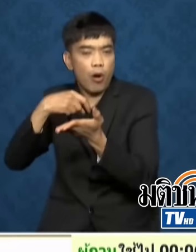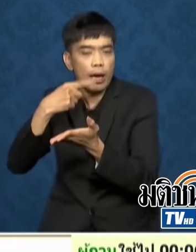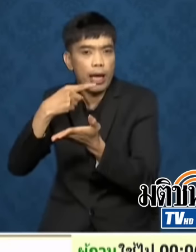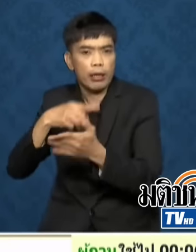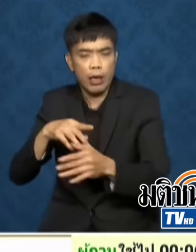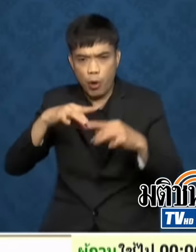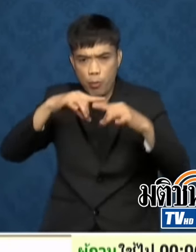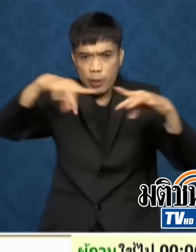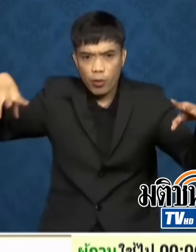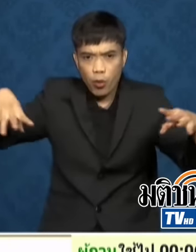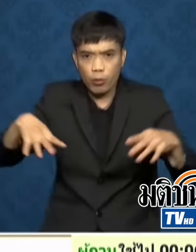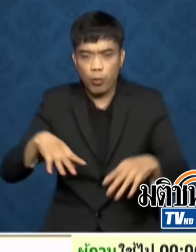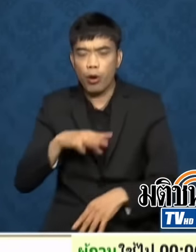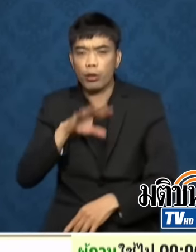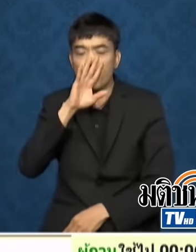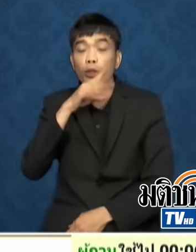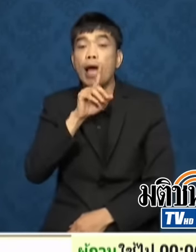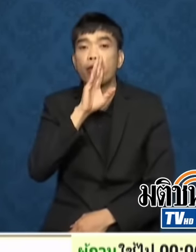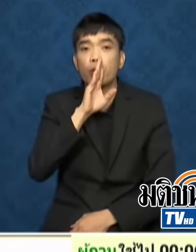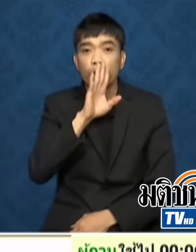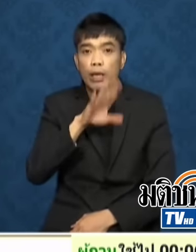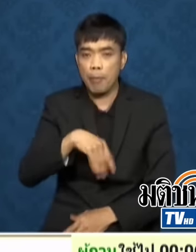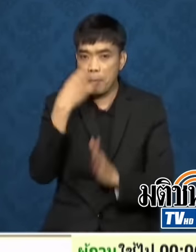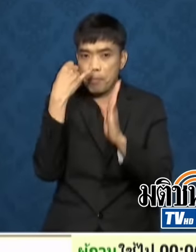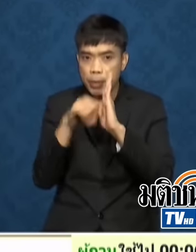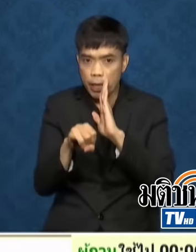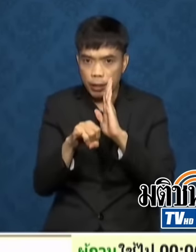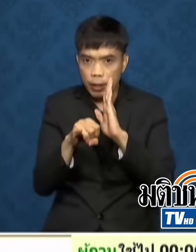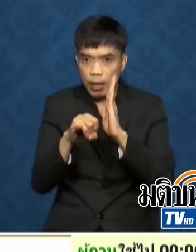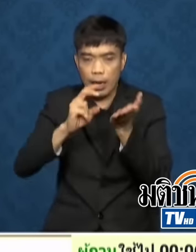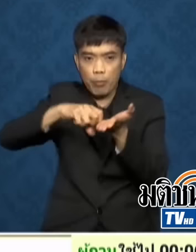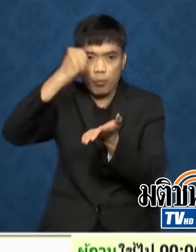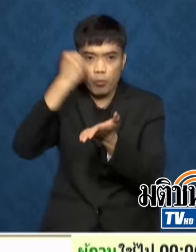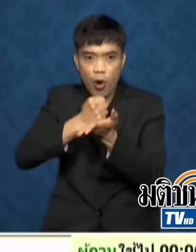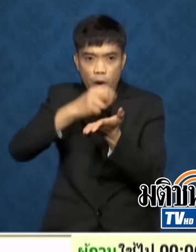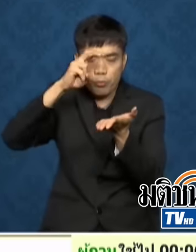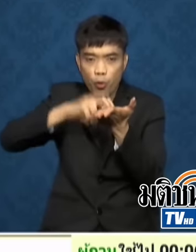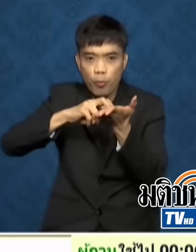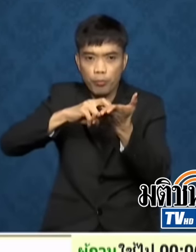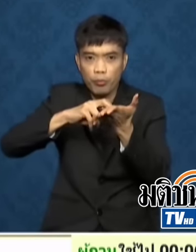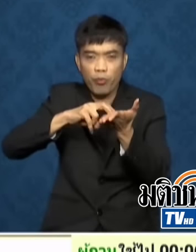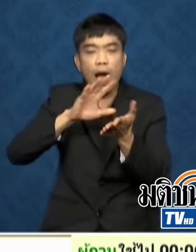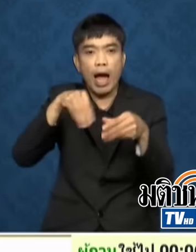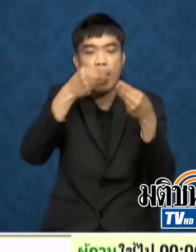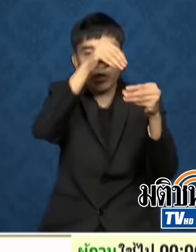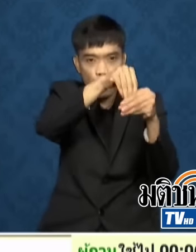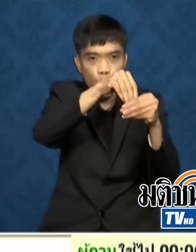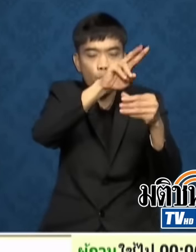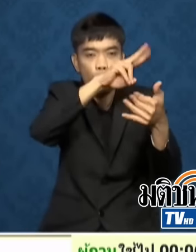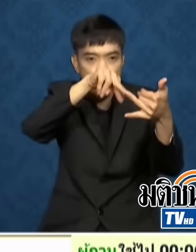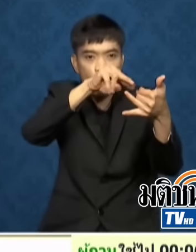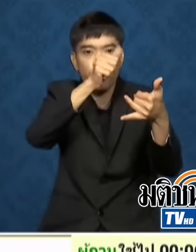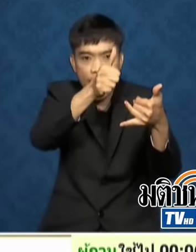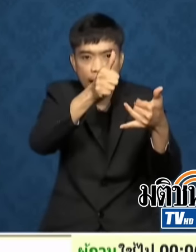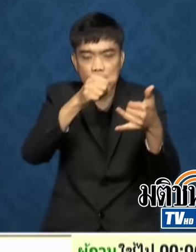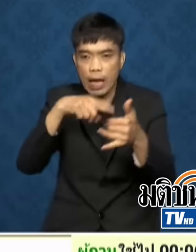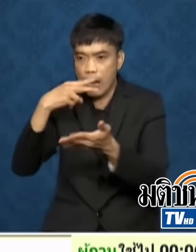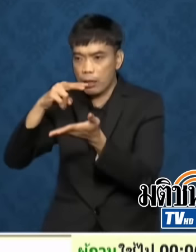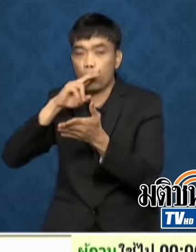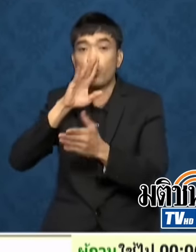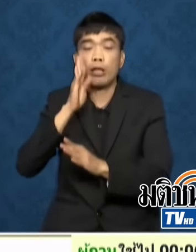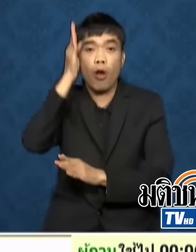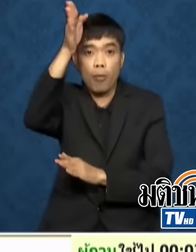องเราจะได้สามารถดำเนินการกับตัวคุณหมอได้แล้วผมยืนยันกับท่านประธานไปถึงท่านรัฐมนตรี